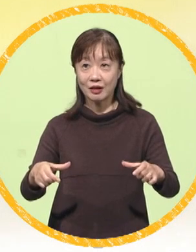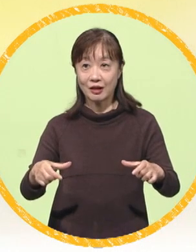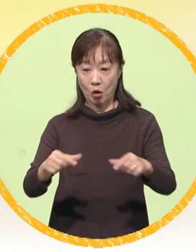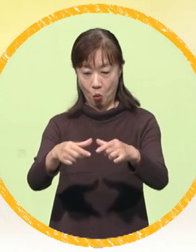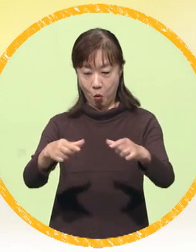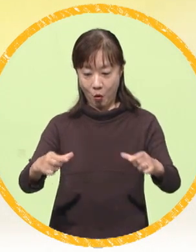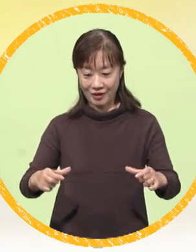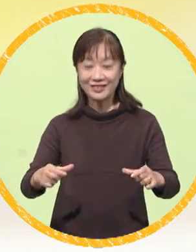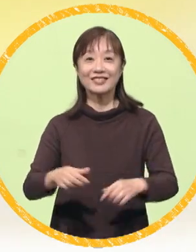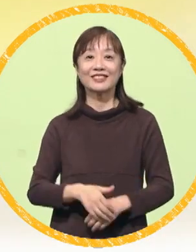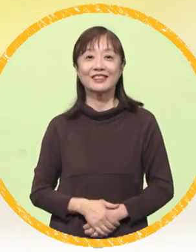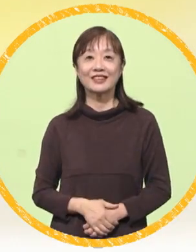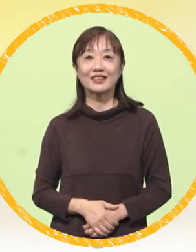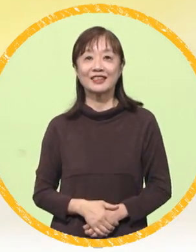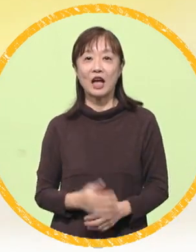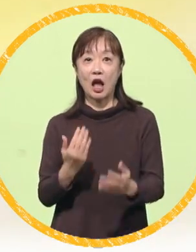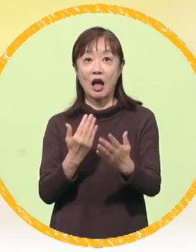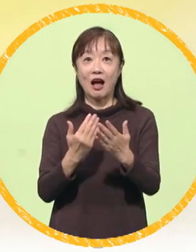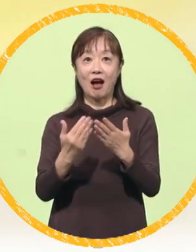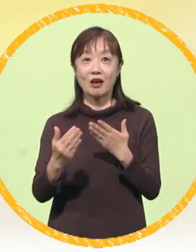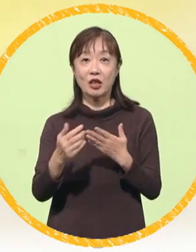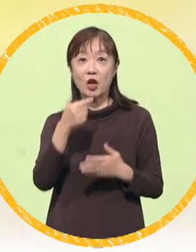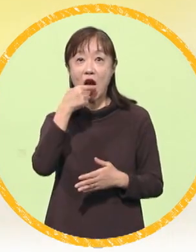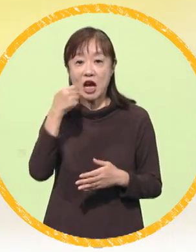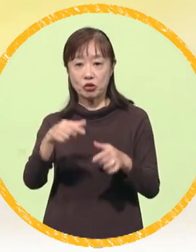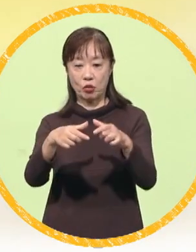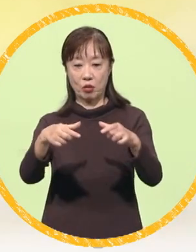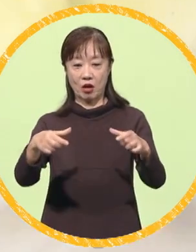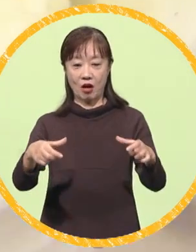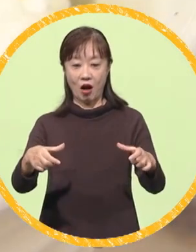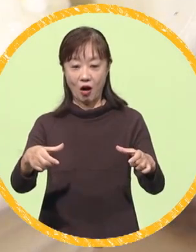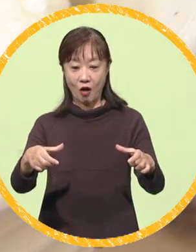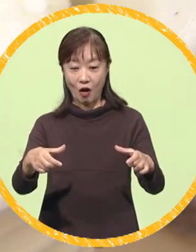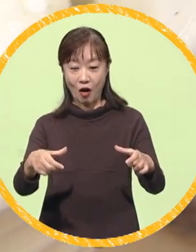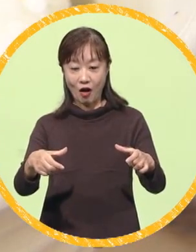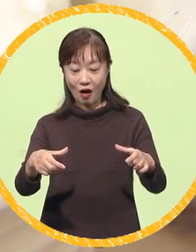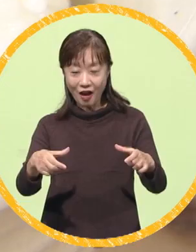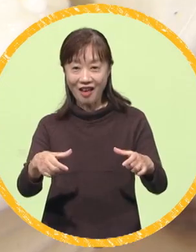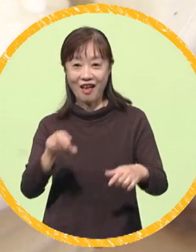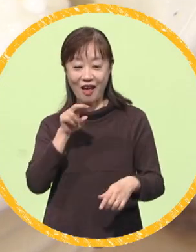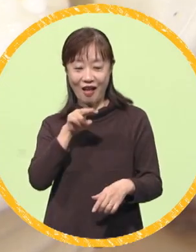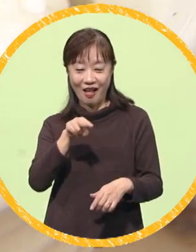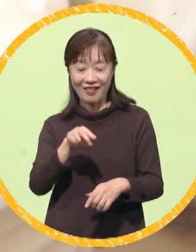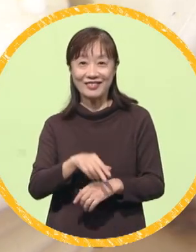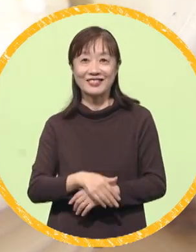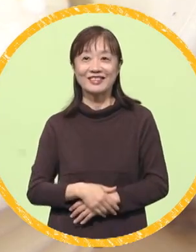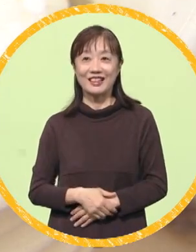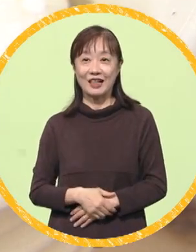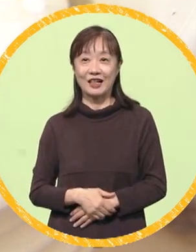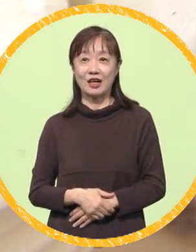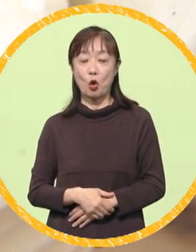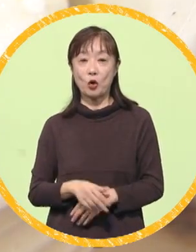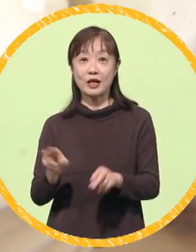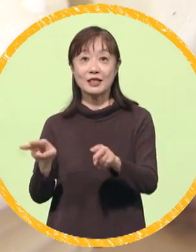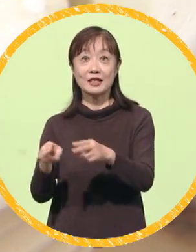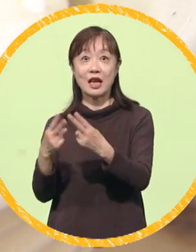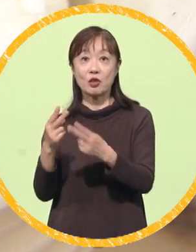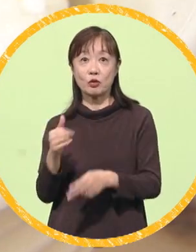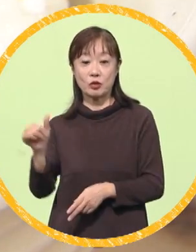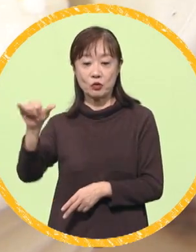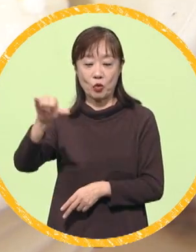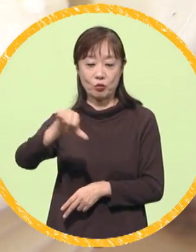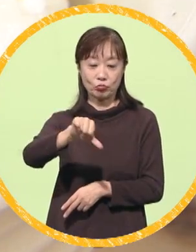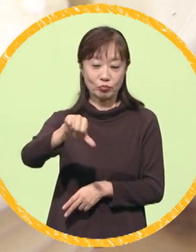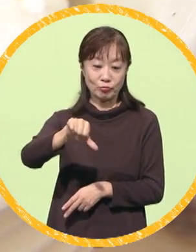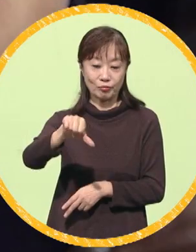よう。ここまで濃厚な白身見たことない。 いや、そしてここにですね、相模っ子専用醤油を垂ら